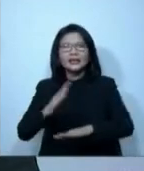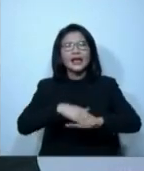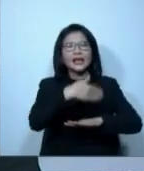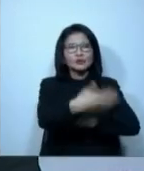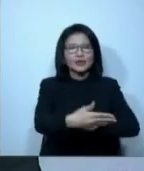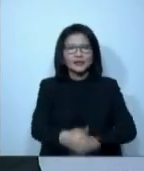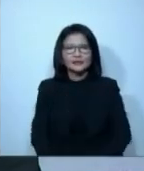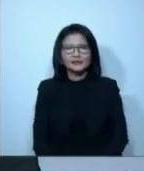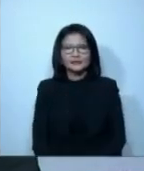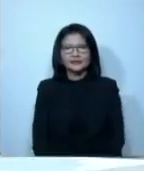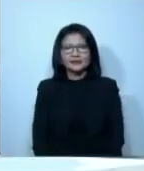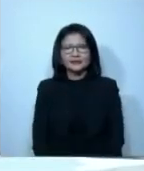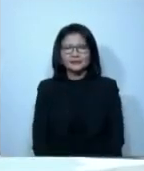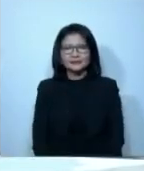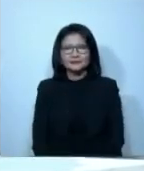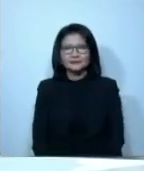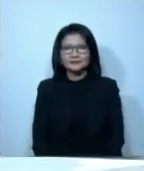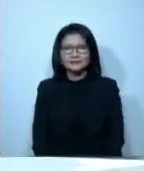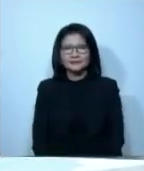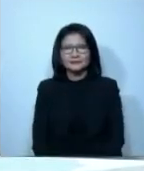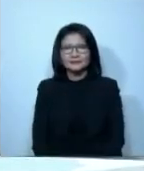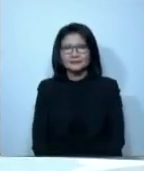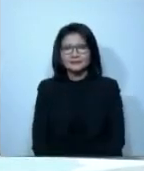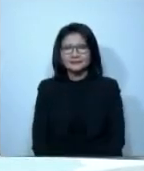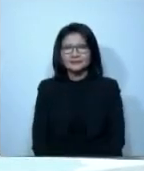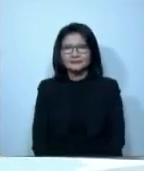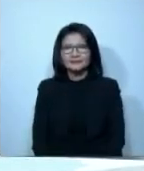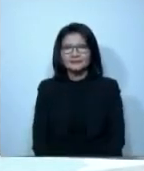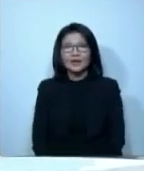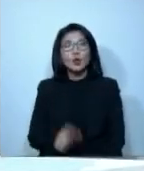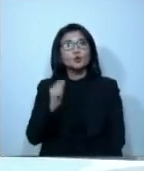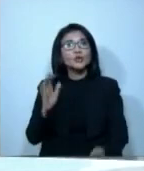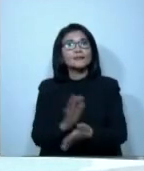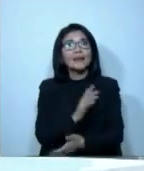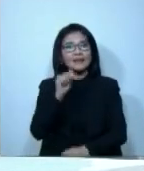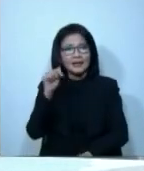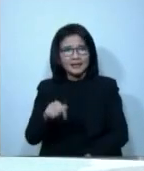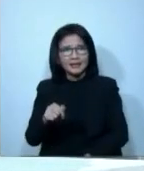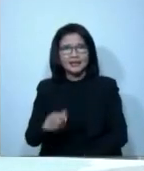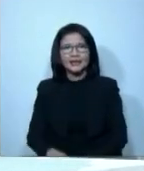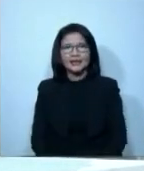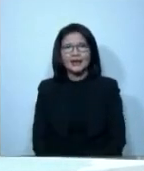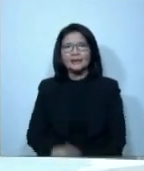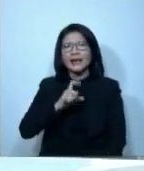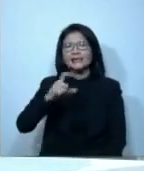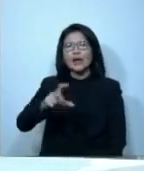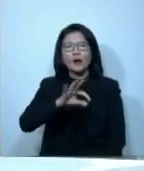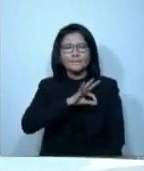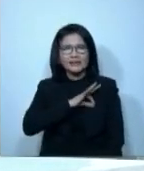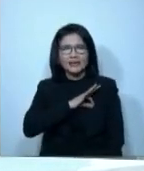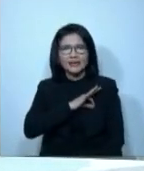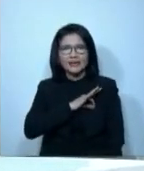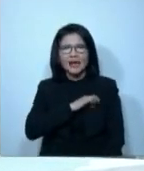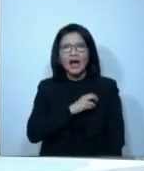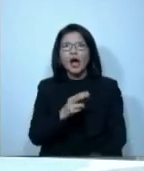lanjutkan. Ya, kita akan lanjutkan. Dan untuk kesempatan ini kami berikan kepada calon presiden